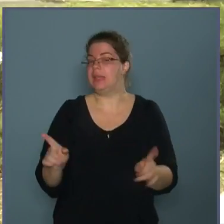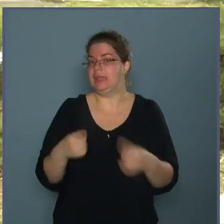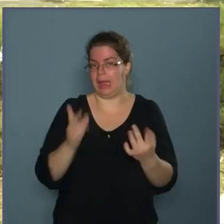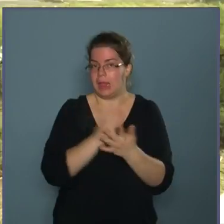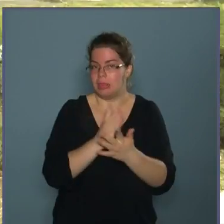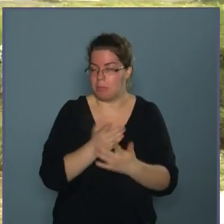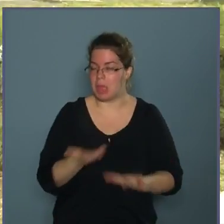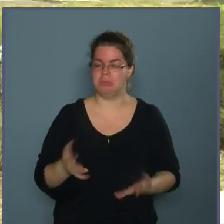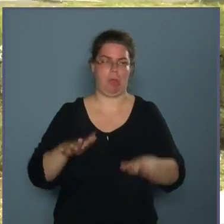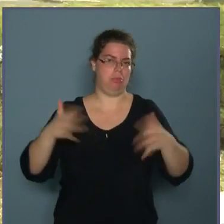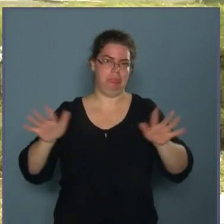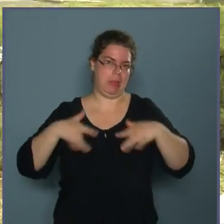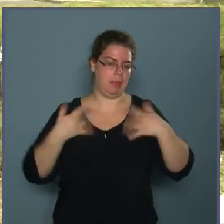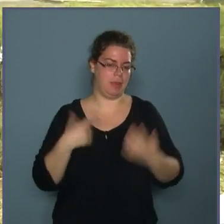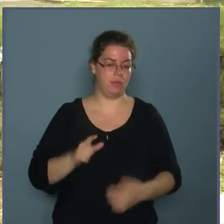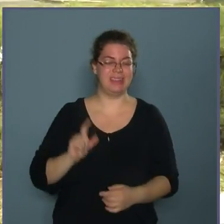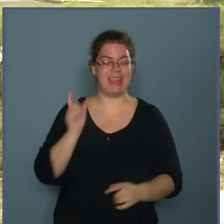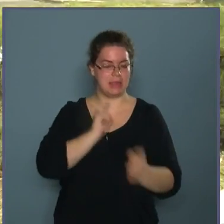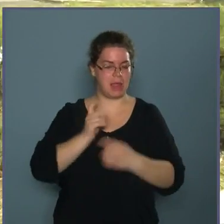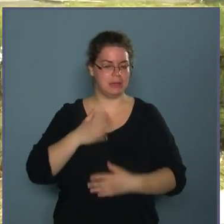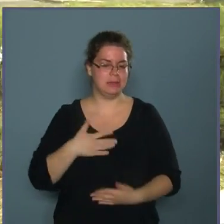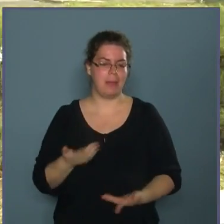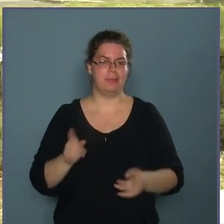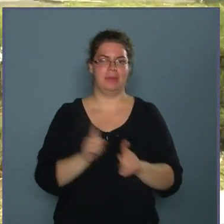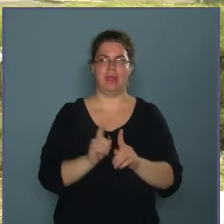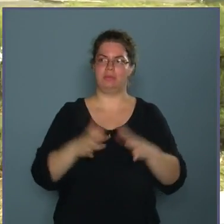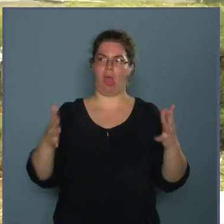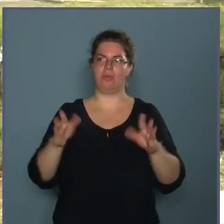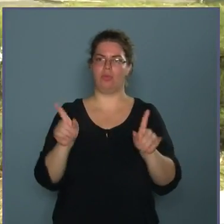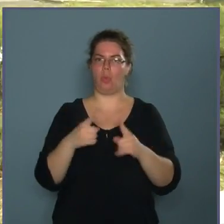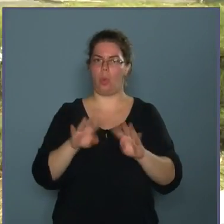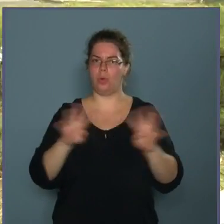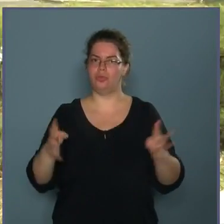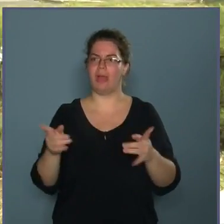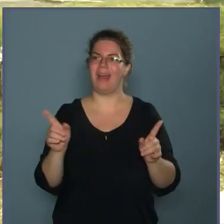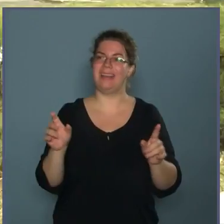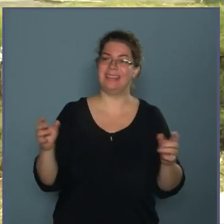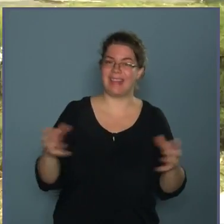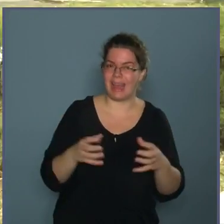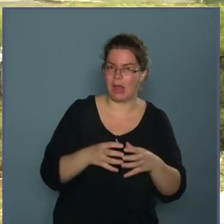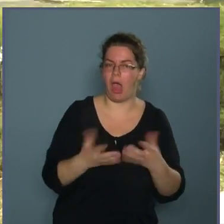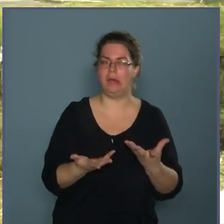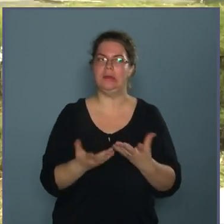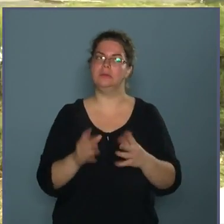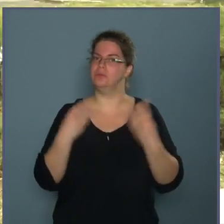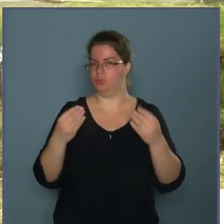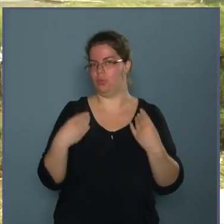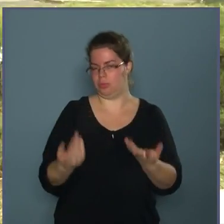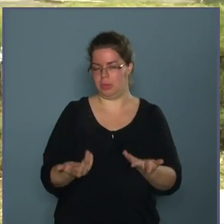énekeltem, akkor nagyon nagy élmény volt, de szerintem ekkora kórussal, zenekarral ez egy csodálatos élmény